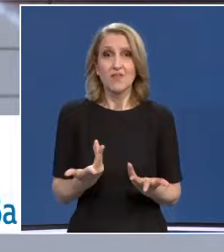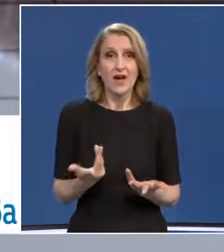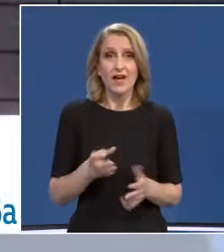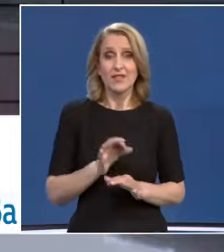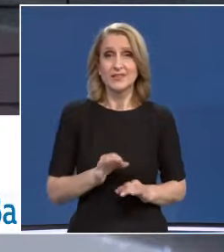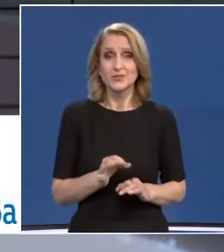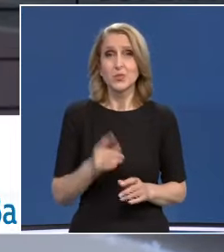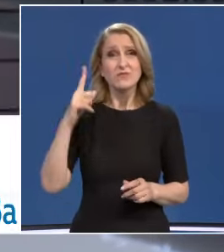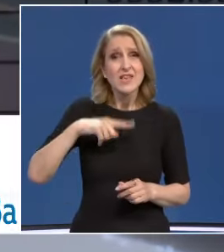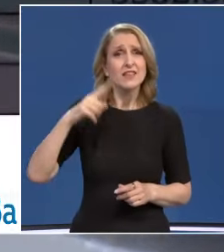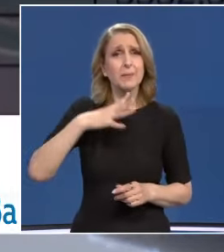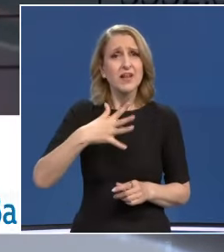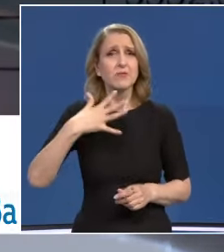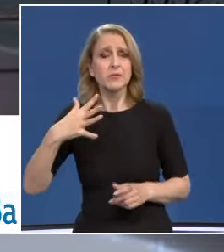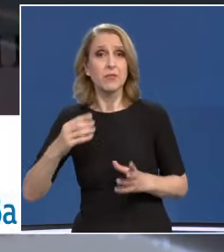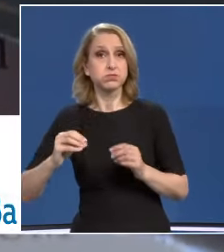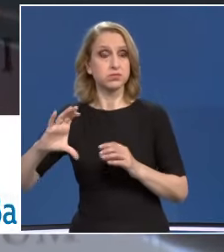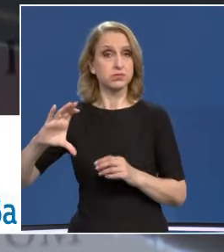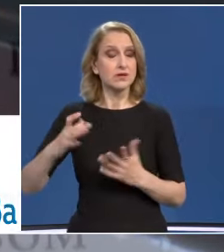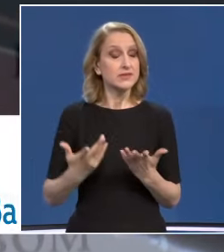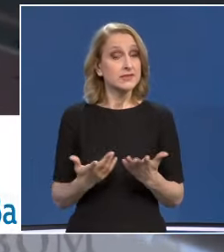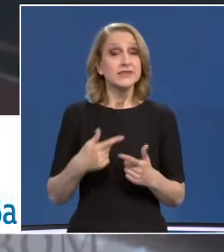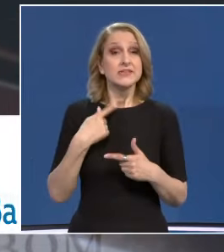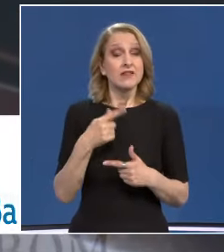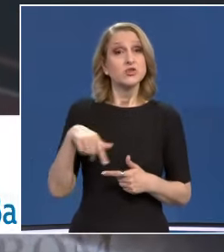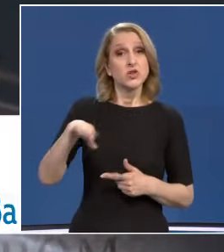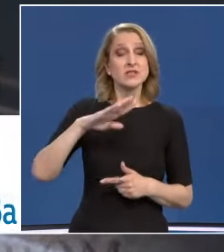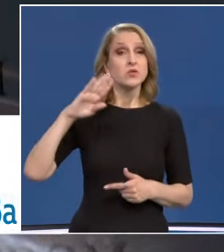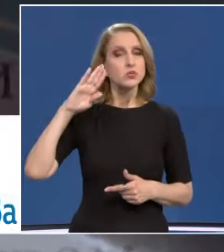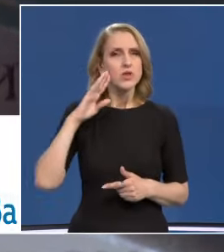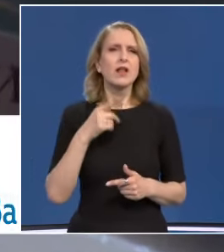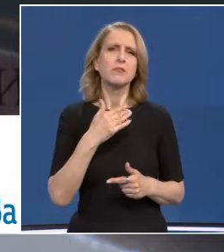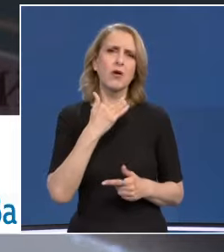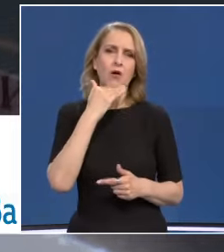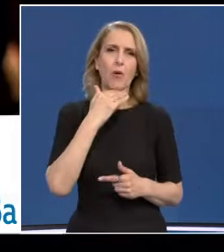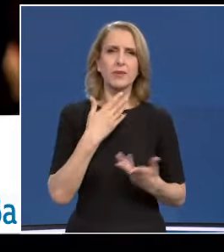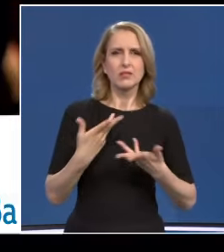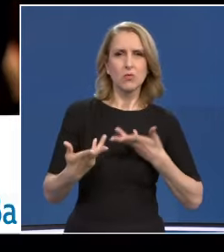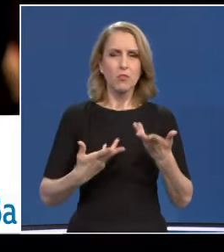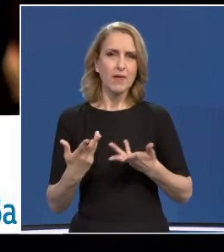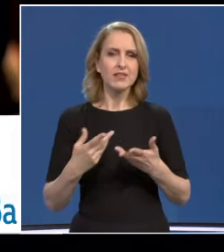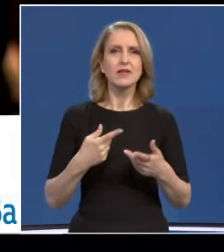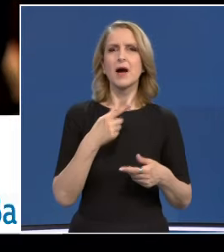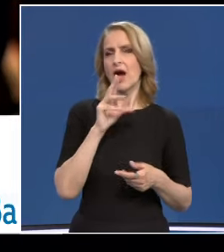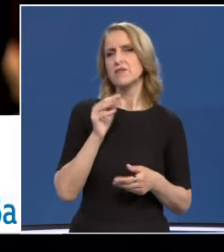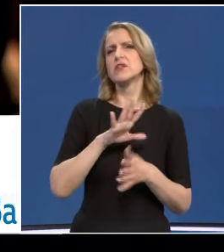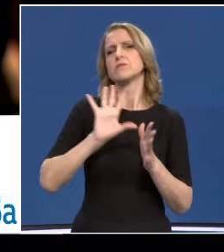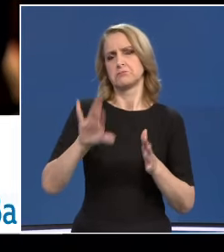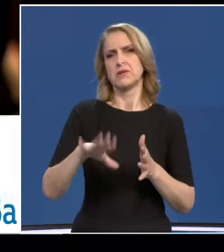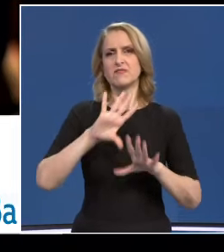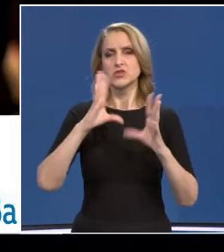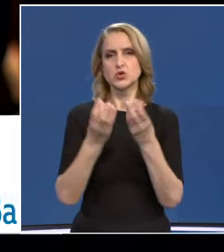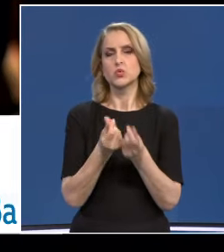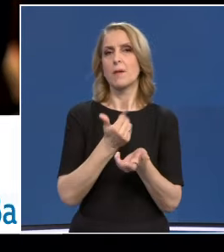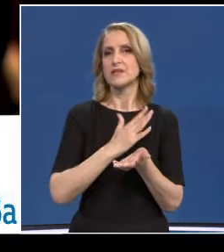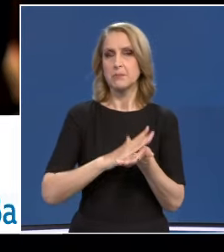и пожелала анонимност заради разкритията, които прави, казва, че служителите са добре обучени търговци. Казват, че е всичко безплатно, но